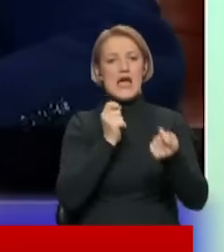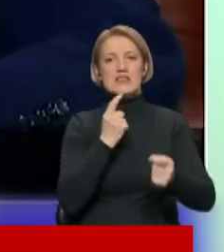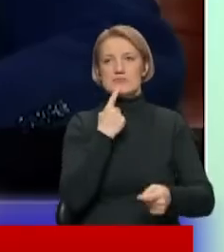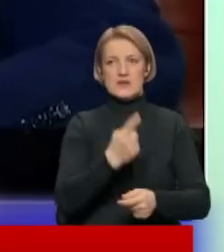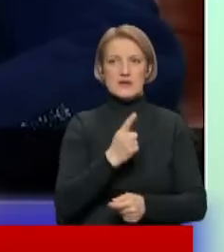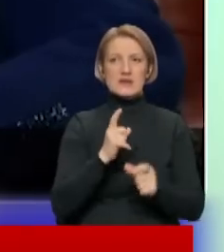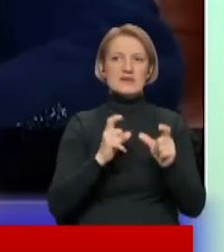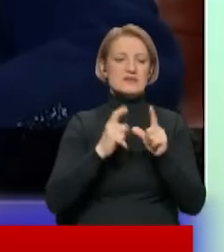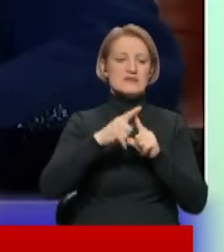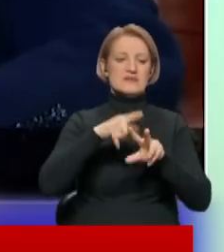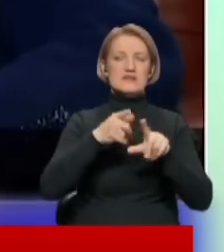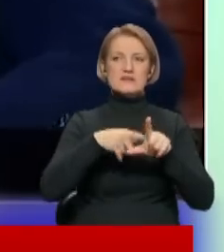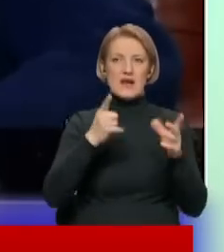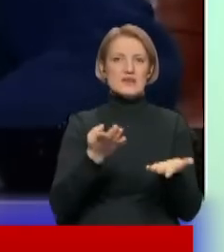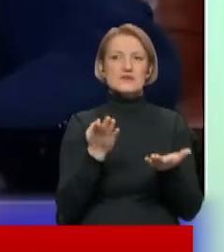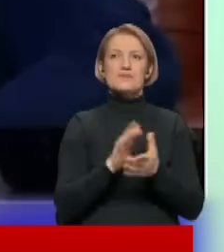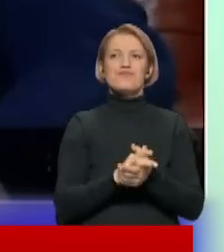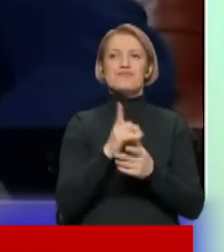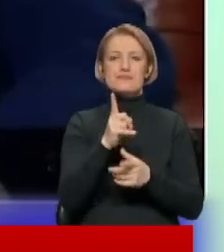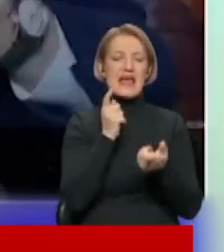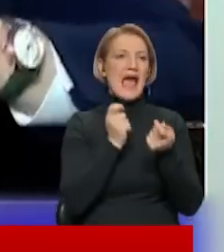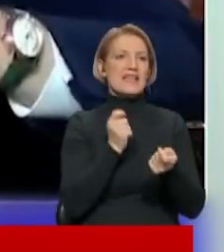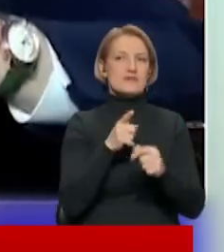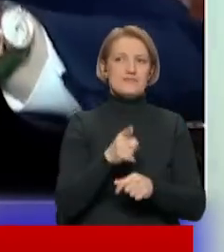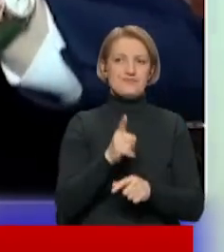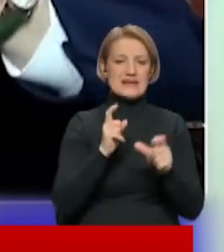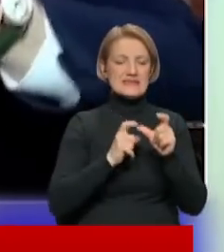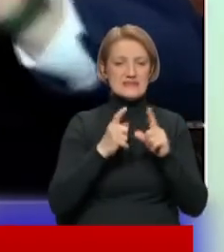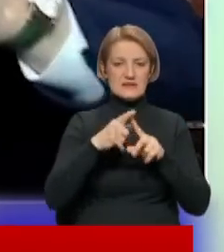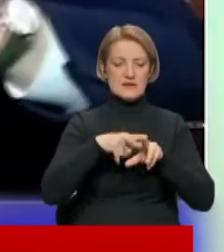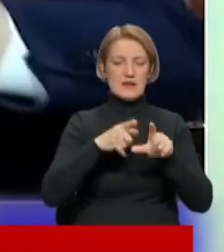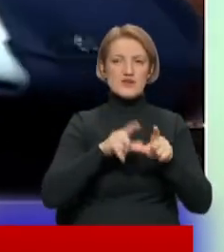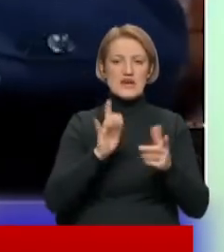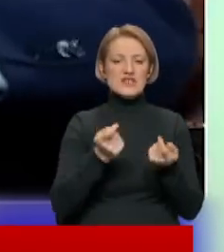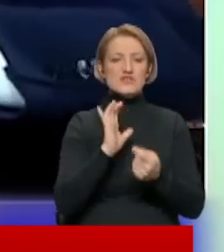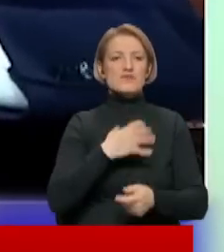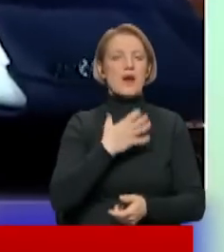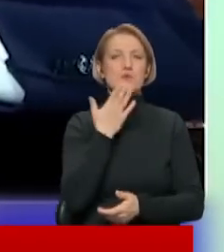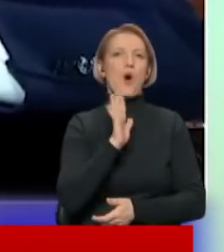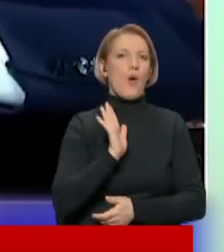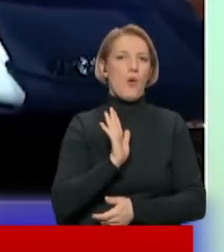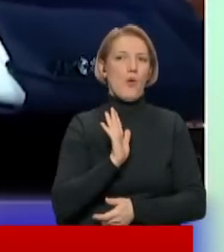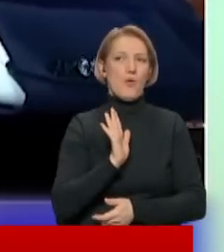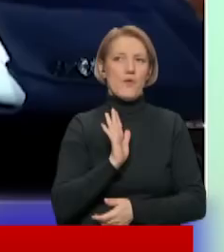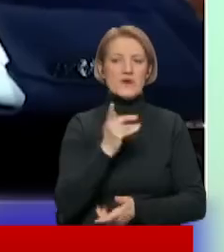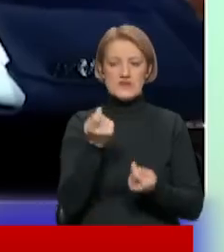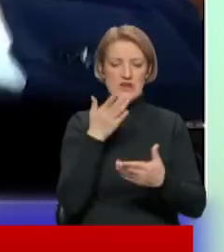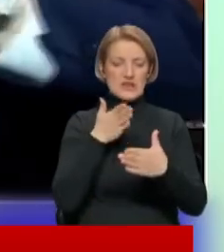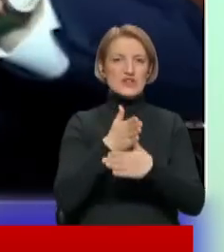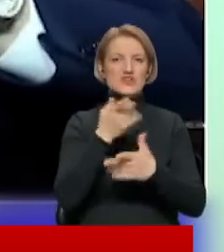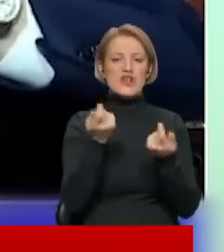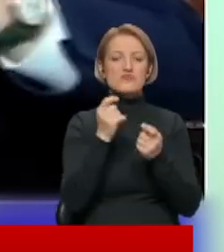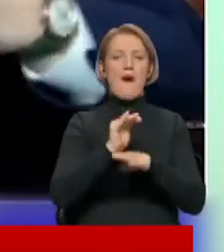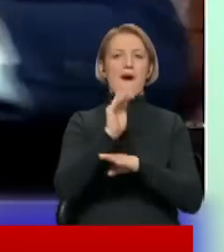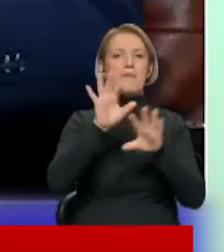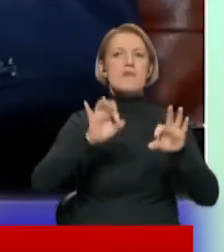kapatan bir mağduriyet konuşmayız staj bir eğitim stajda iş veren yok işi aktı gerçekleşmemiş çalışma hayatına